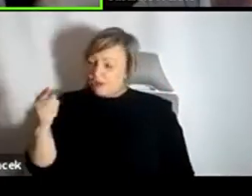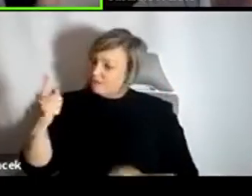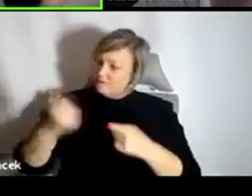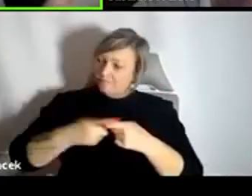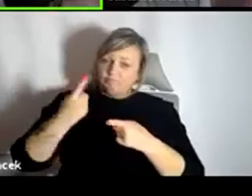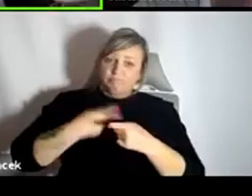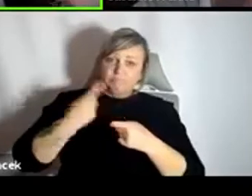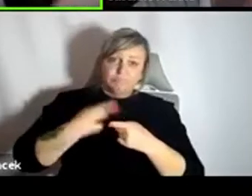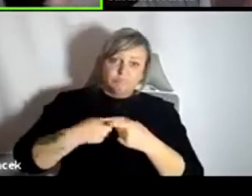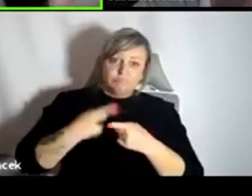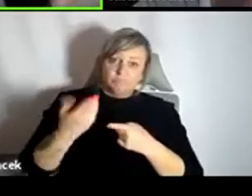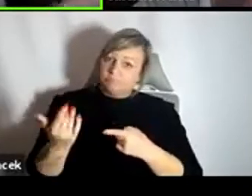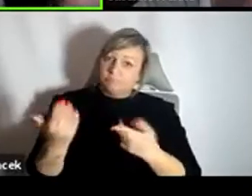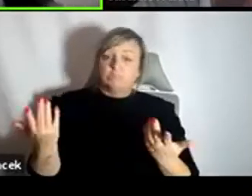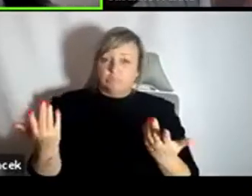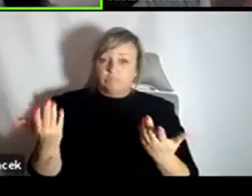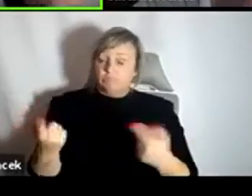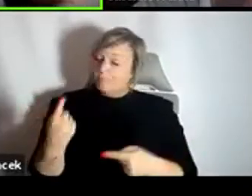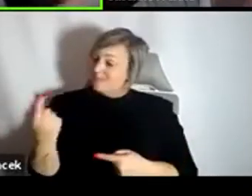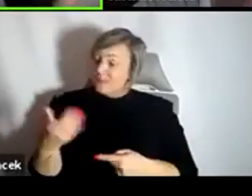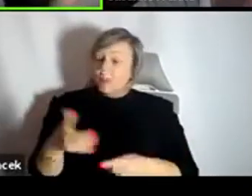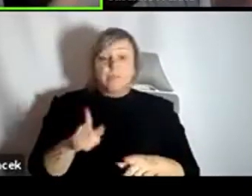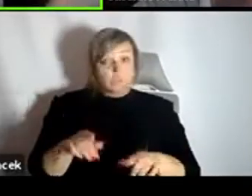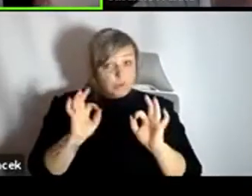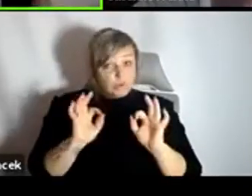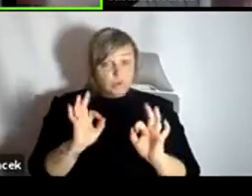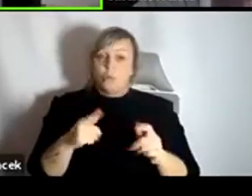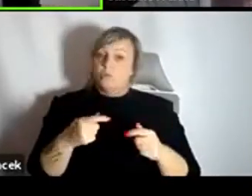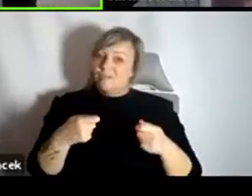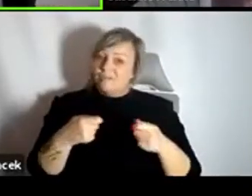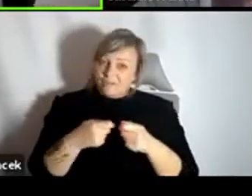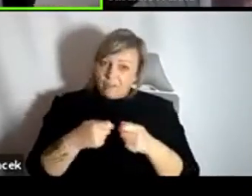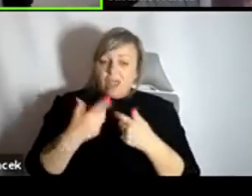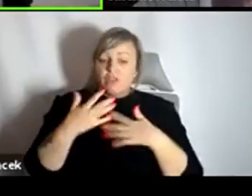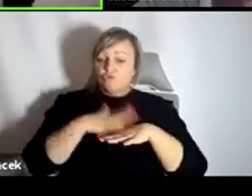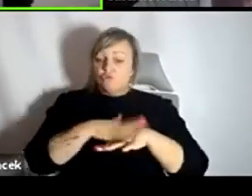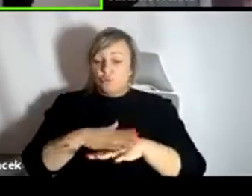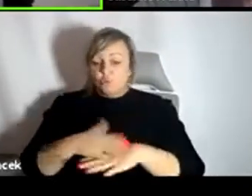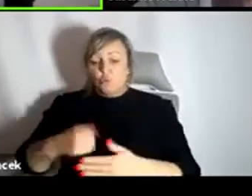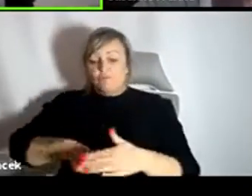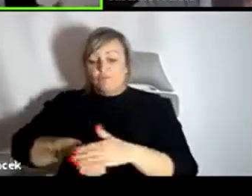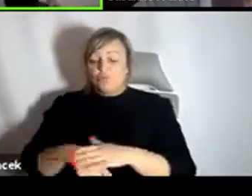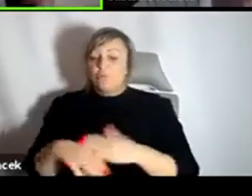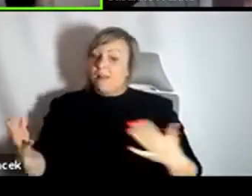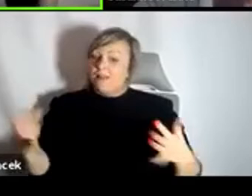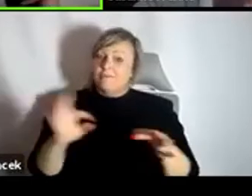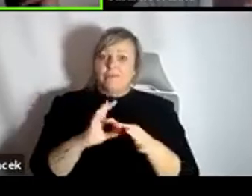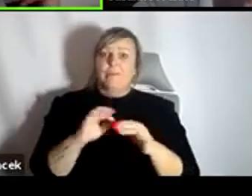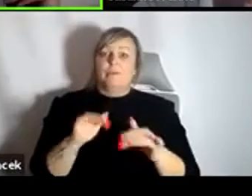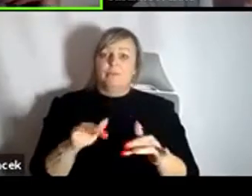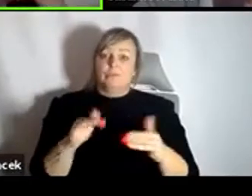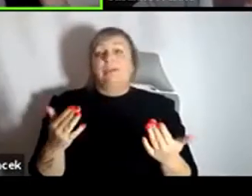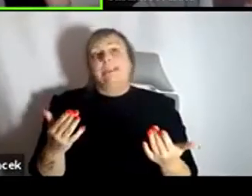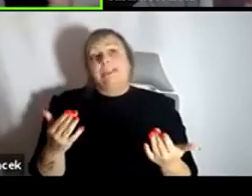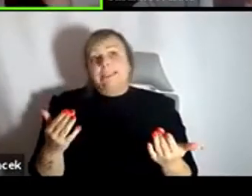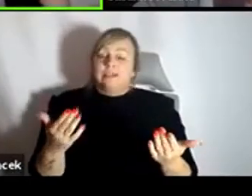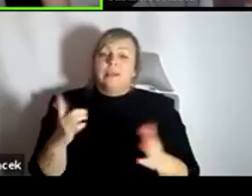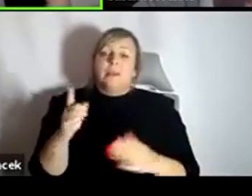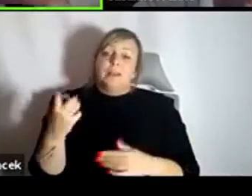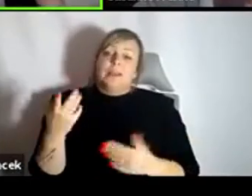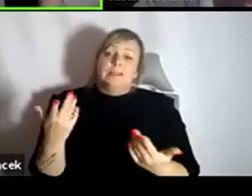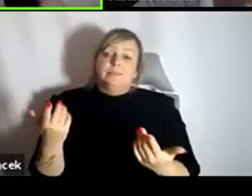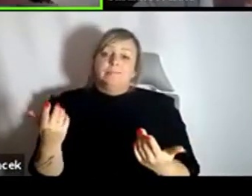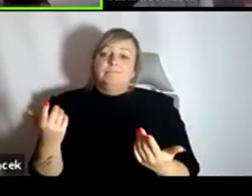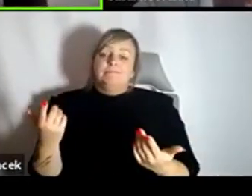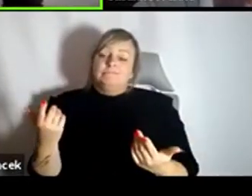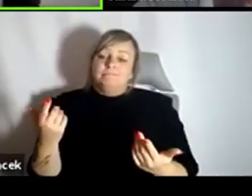stellen, die auch extrem gut in die Verbände und in die Strukturen des Fußballs vernetzt sind. Da ist aber natürlich das sozusagen